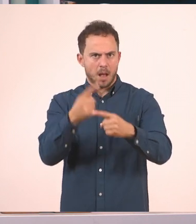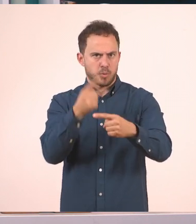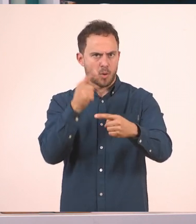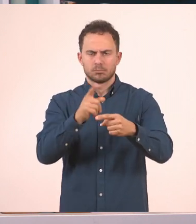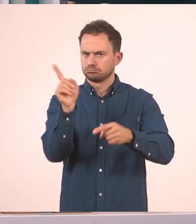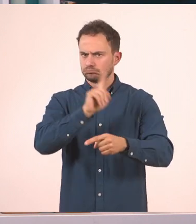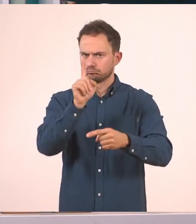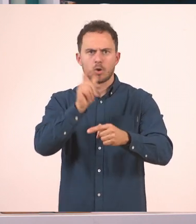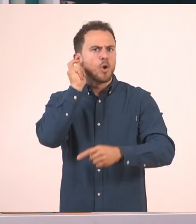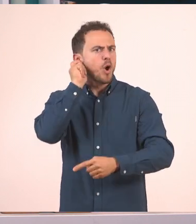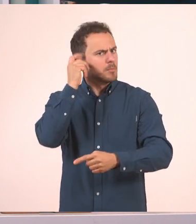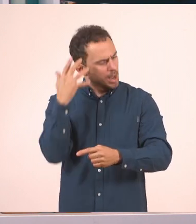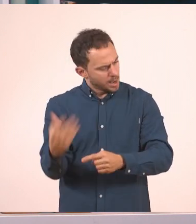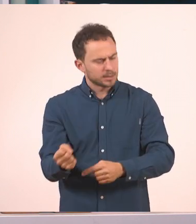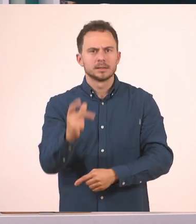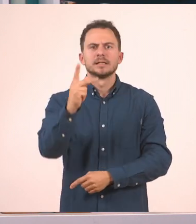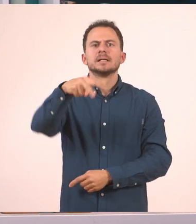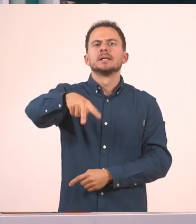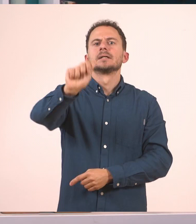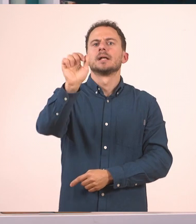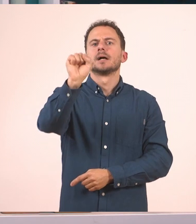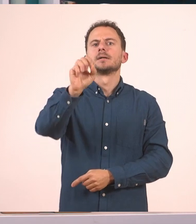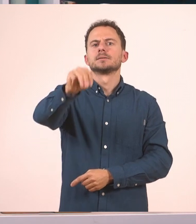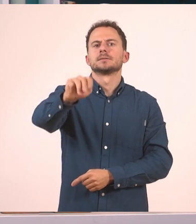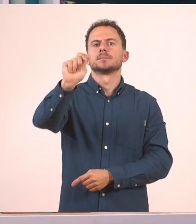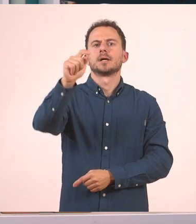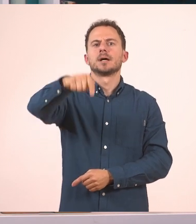αυτή. Είναι η κλασματική γραμμή.